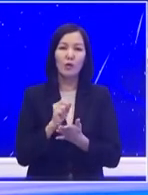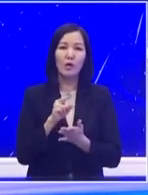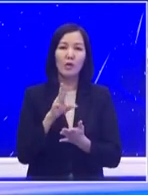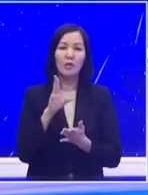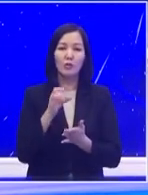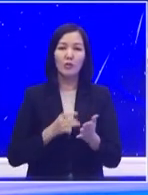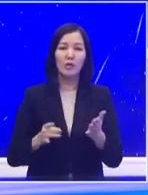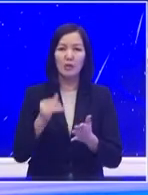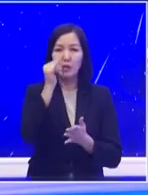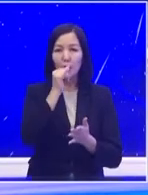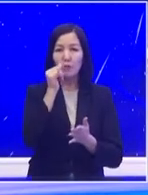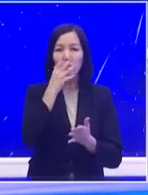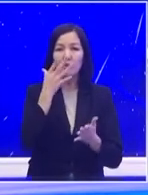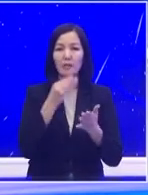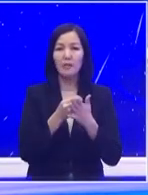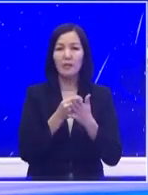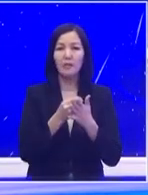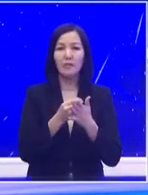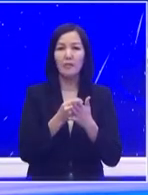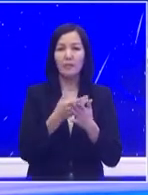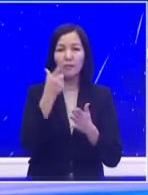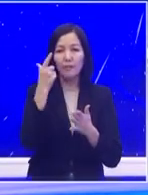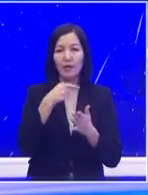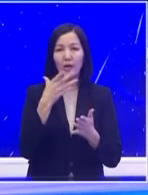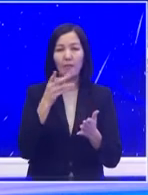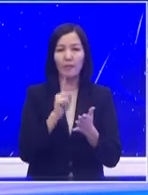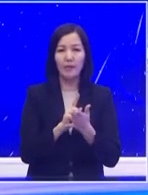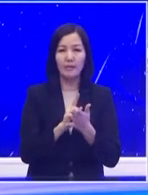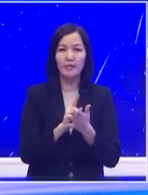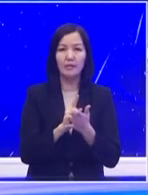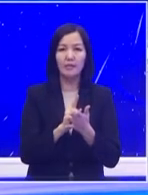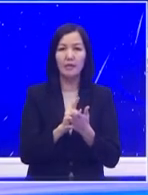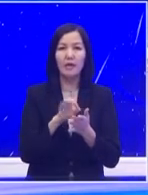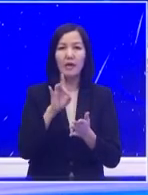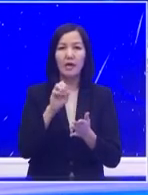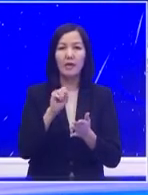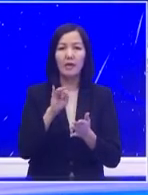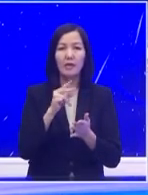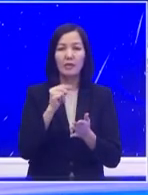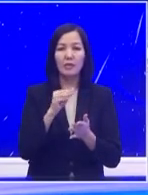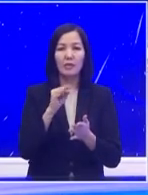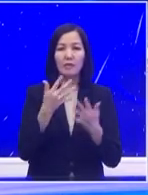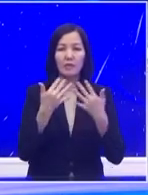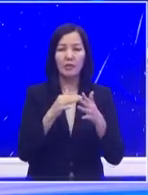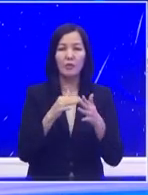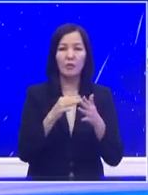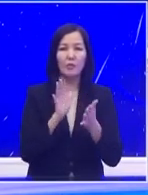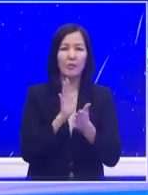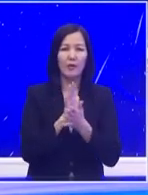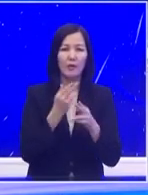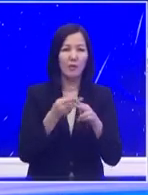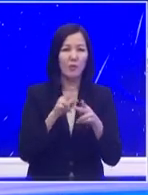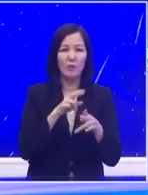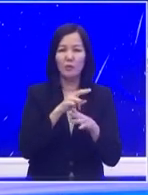Аксусского района не справляются со своими функциональными обязанностями. В частности, райцентр село Жансугоров просто погряз в